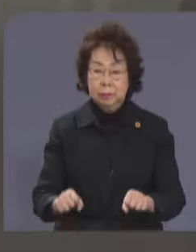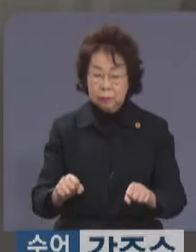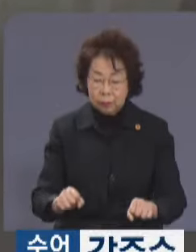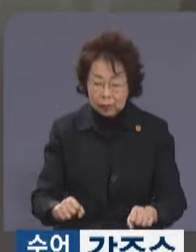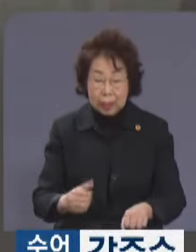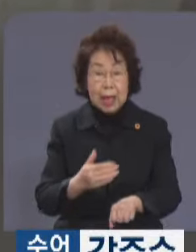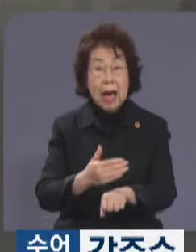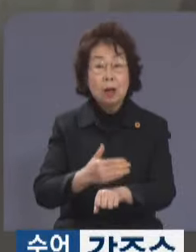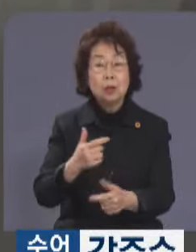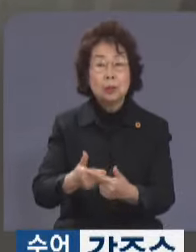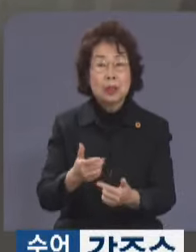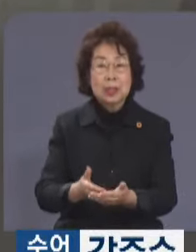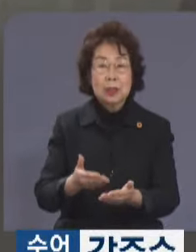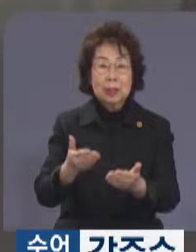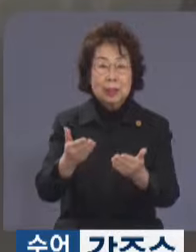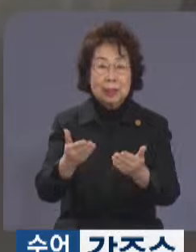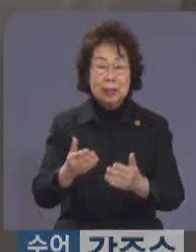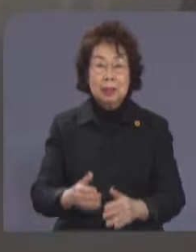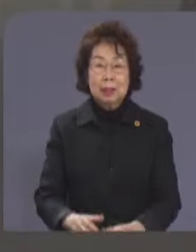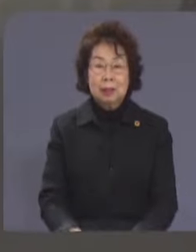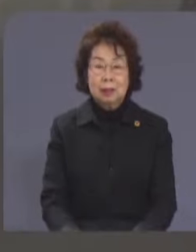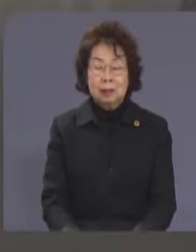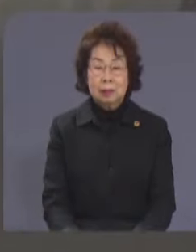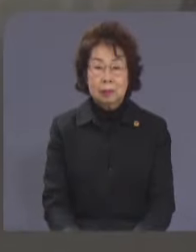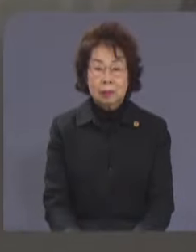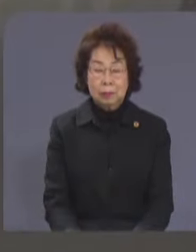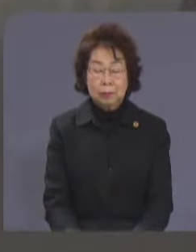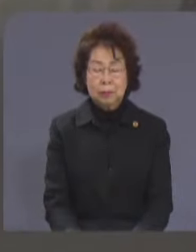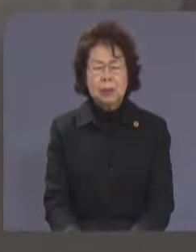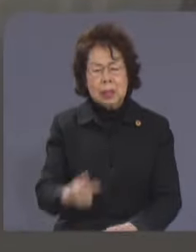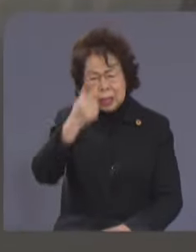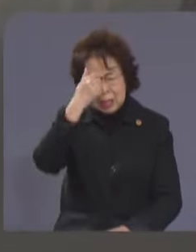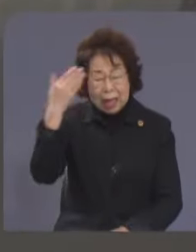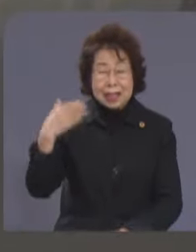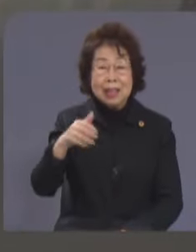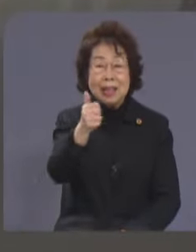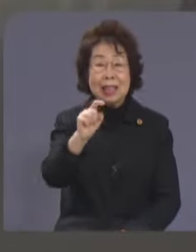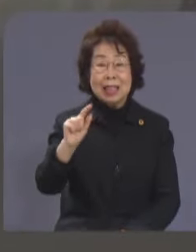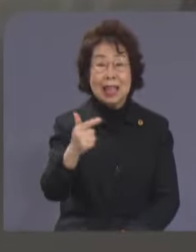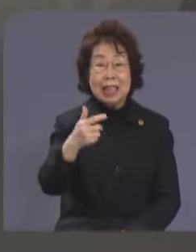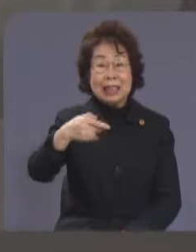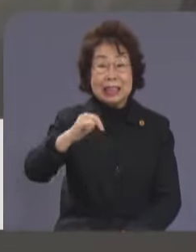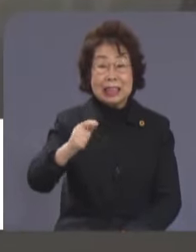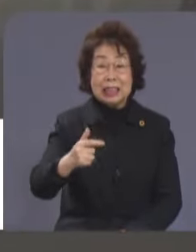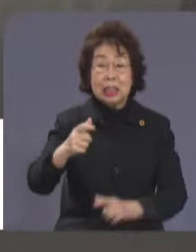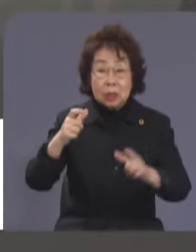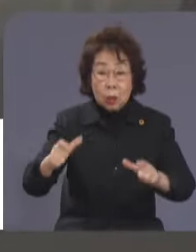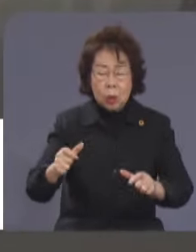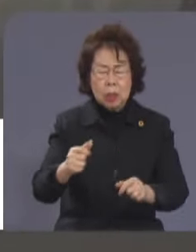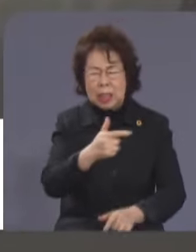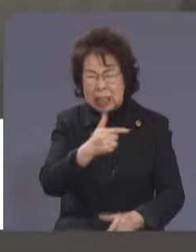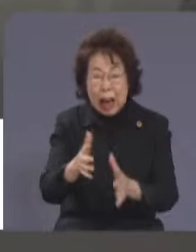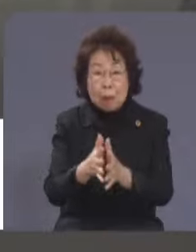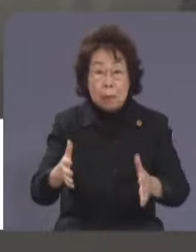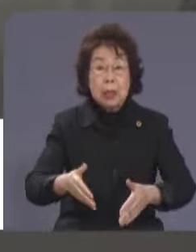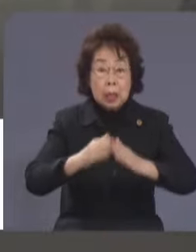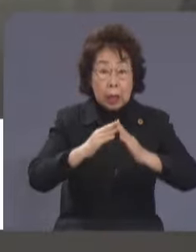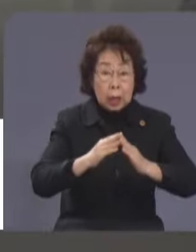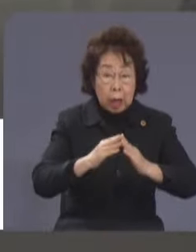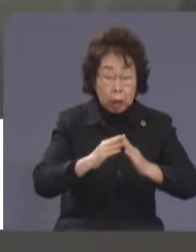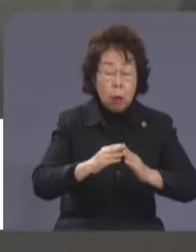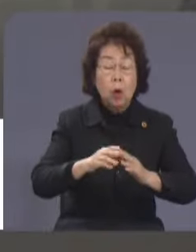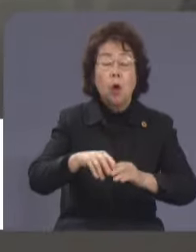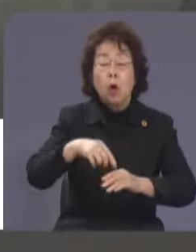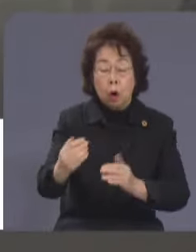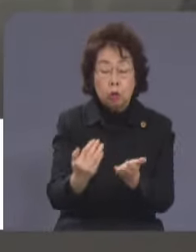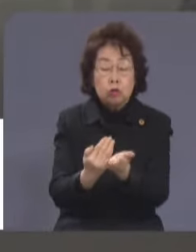안녕하십니까. KBS 9시 부산 뉴스입니다. 옛 한진 씨와이터에 대단지 아파트를 건립하는 대신 수영강